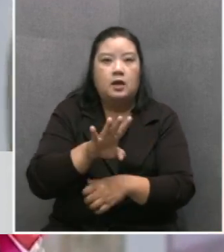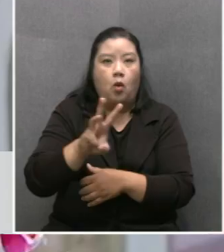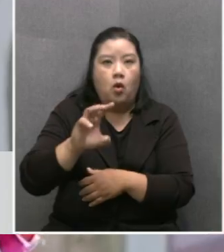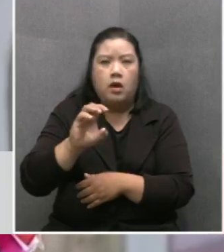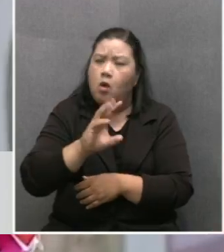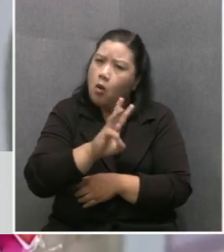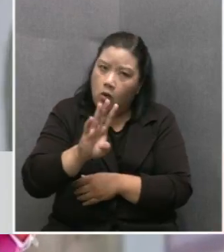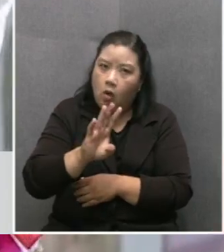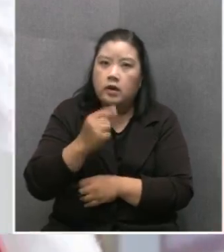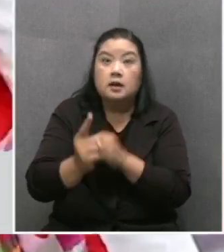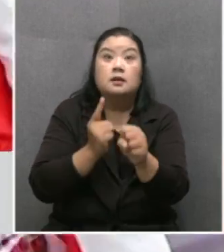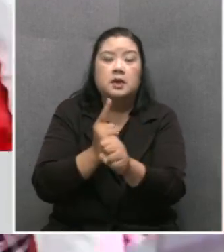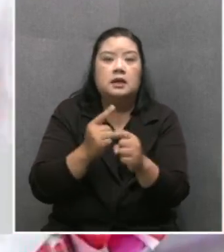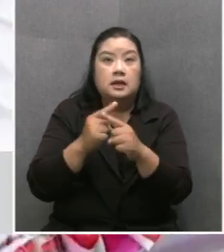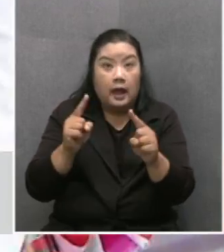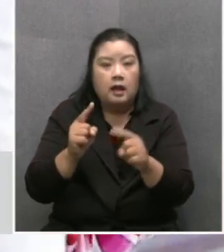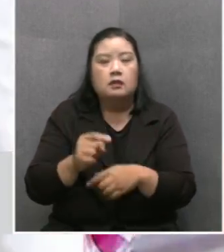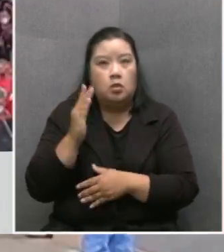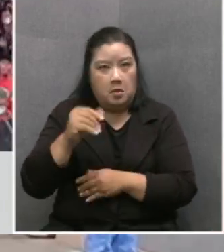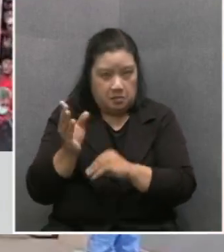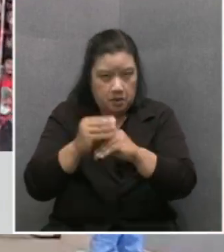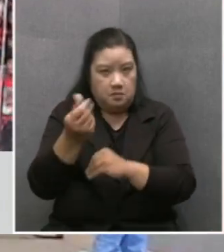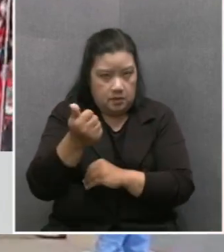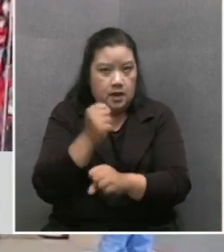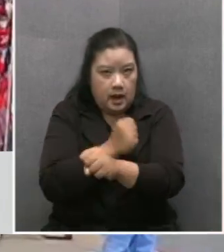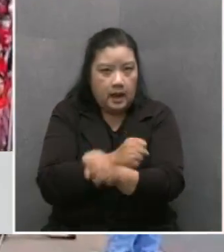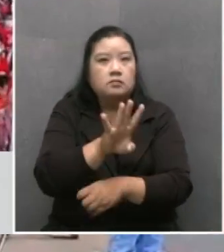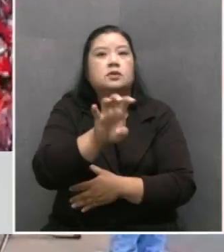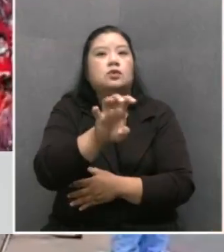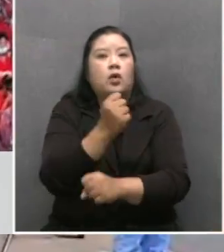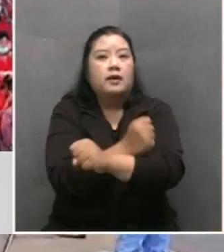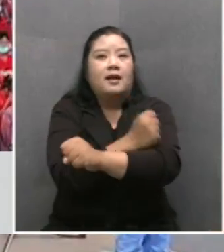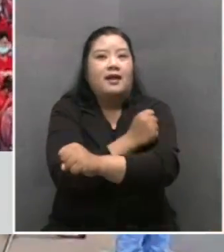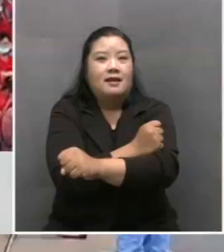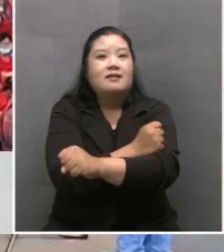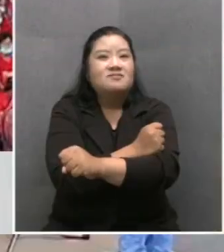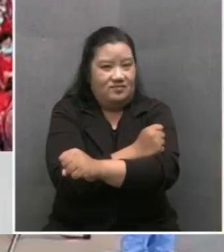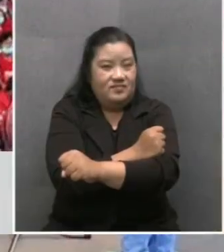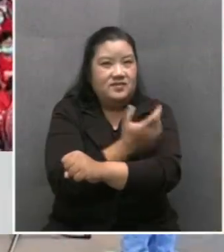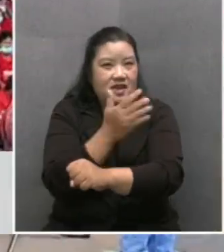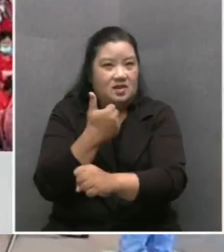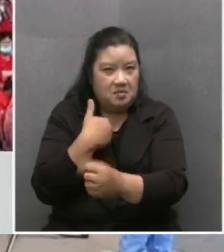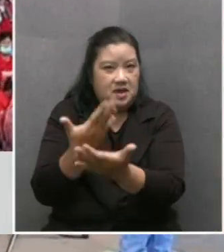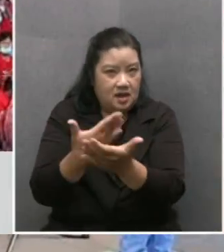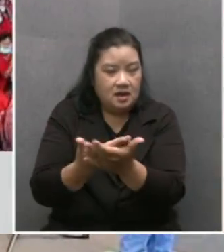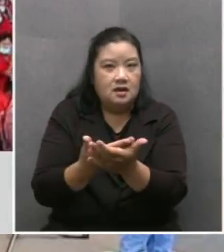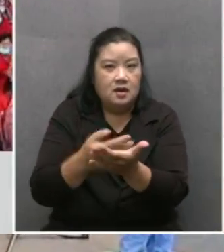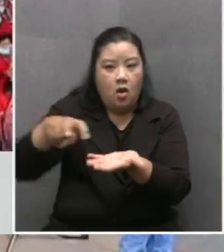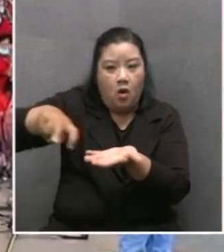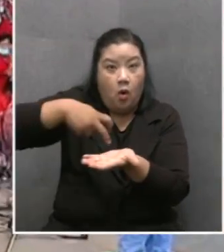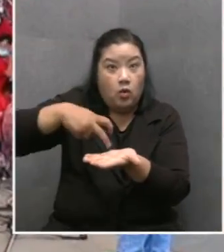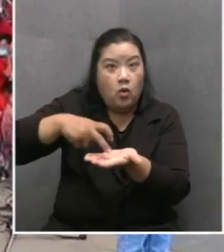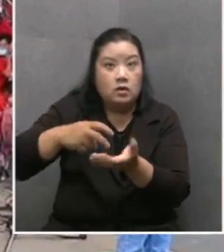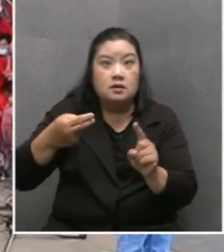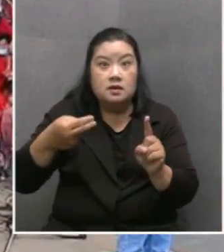ครับก็คือส่วนปีหน้าเนี่ยบอกเลยว่าจะขึ้นทันทีเป็น400บาทนอกจากนี้ยังมีนโยบาย Digital Wallet เติมเงินให้ 10,000